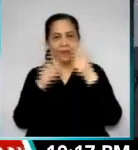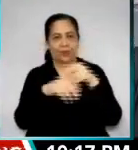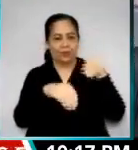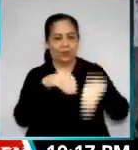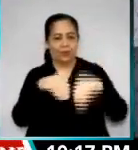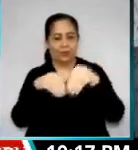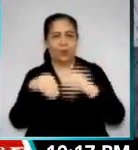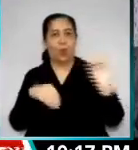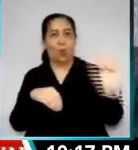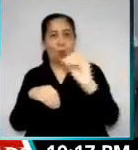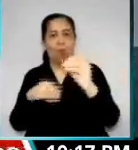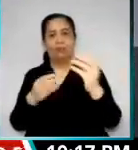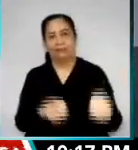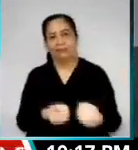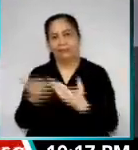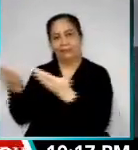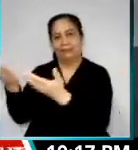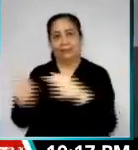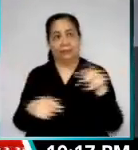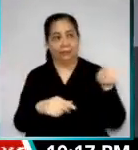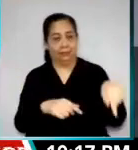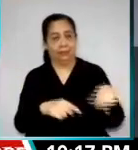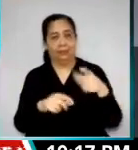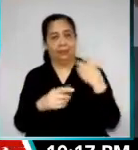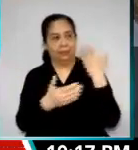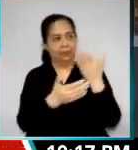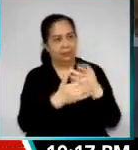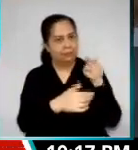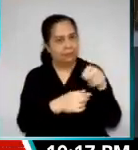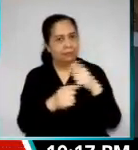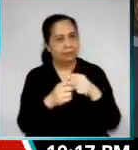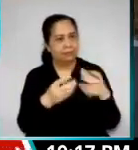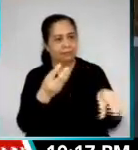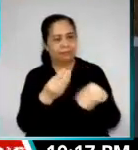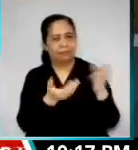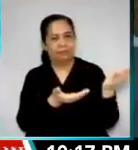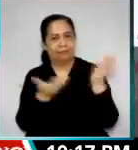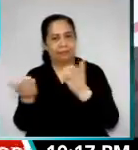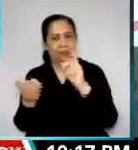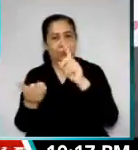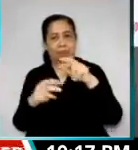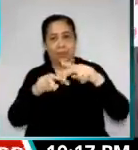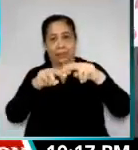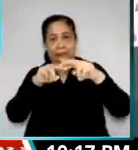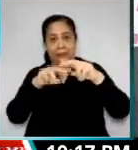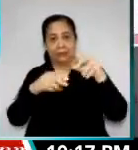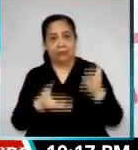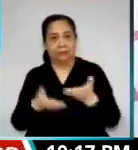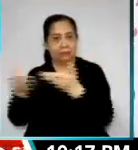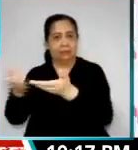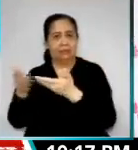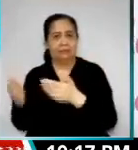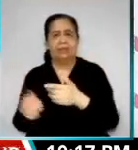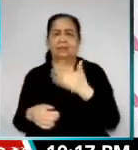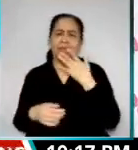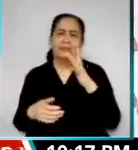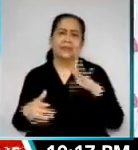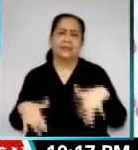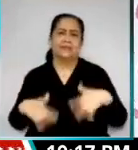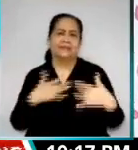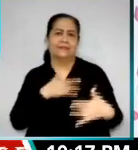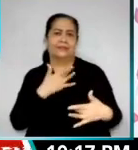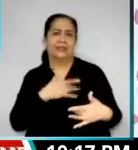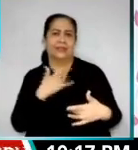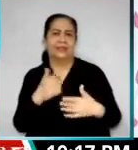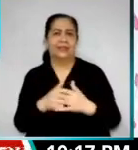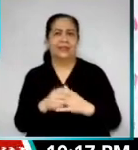handog. Ang residenteng ito naabutan naming nagdadala ng isang sakong asin sa pantry. Ang sarap ng pakiramdam pala pag